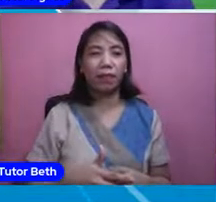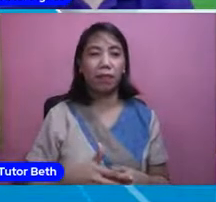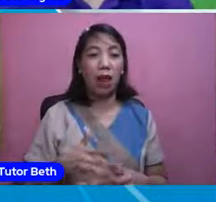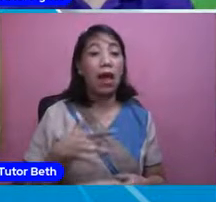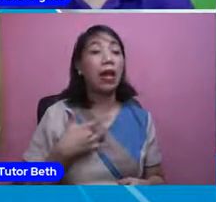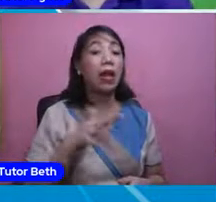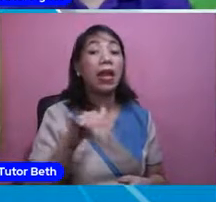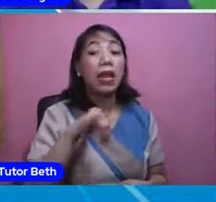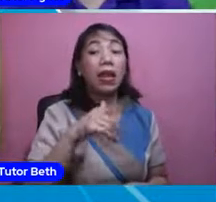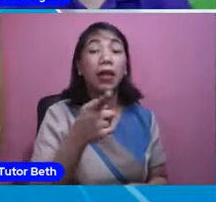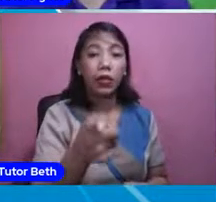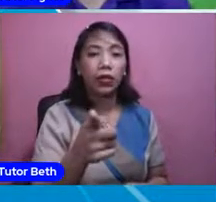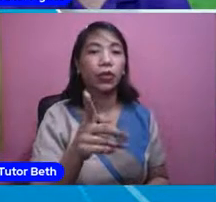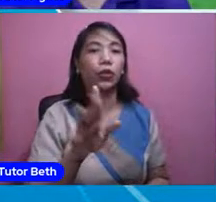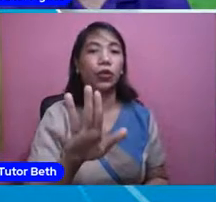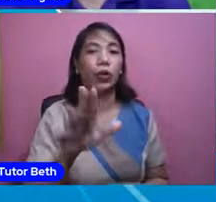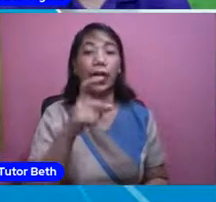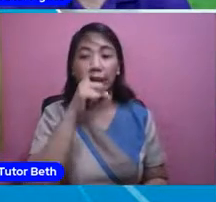Okay.